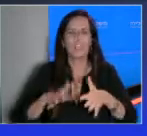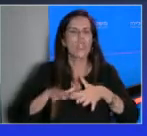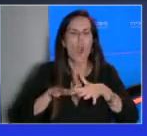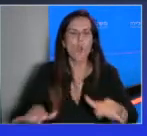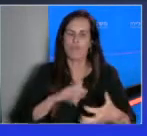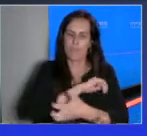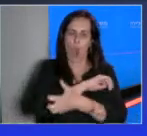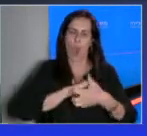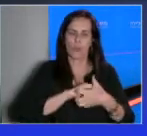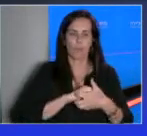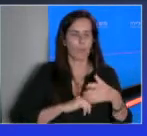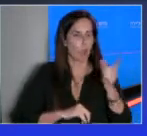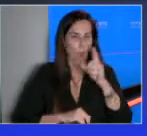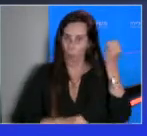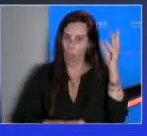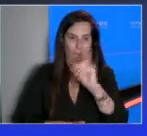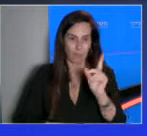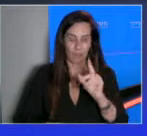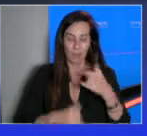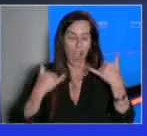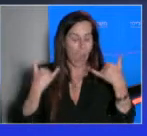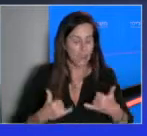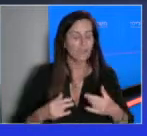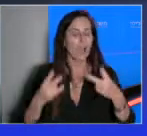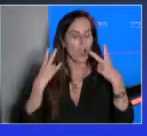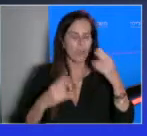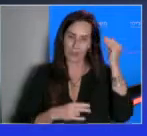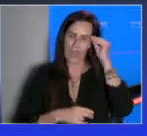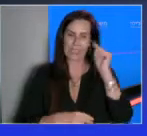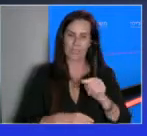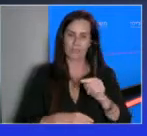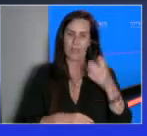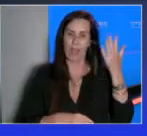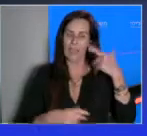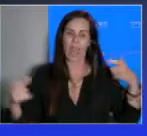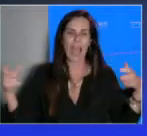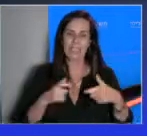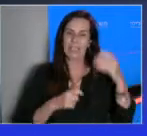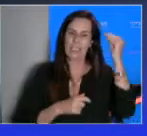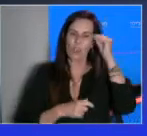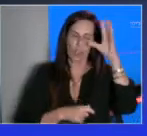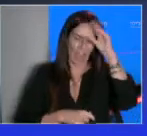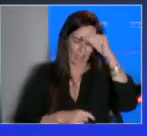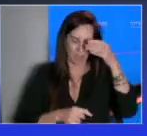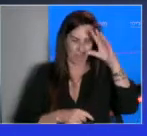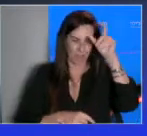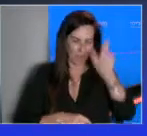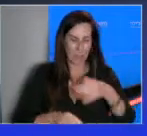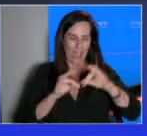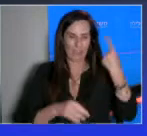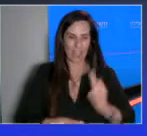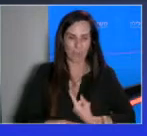ייאוש ועוני. לא חרטה. בימים האלו חשוב להזכיר את זה, נערכה עצרת לזכרו של משה סילמן בתל